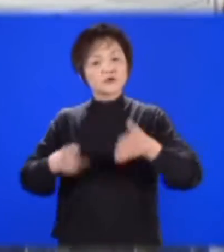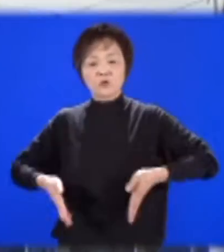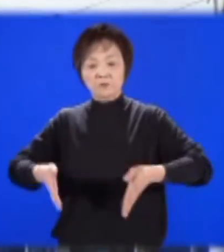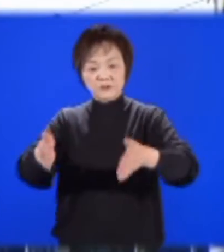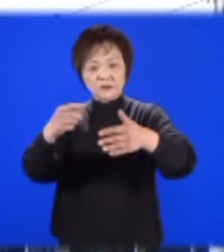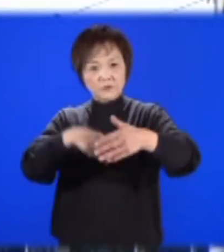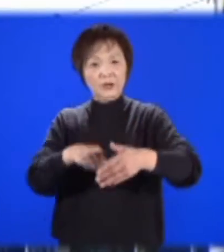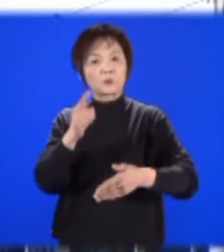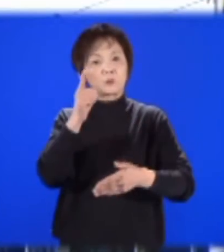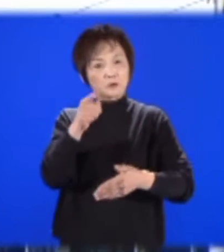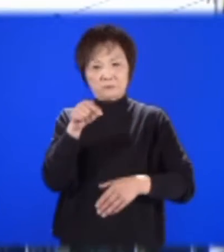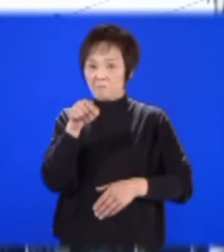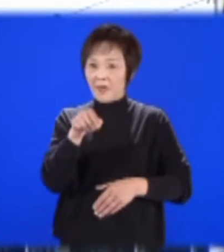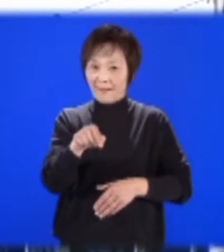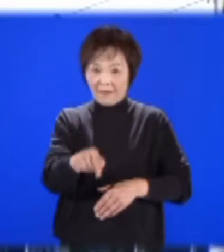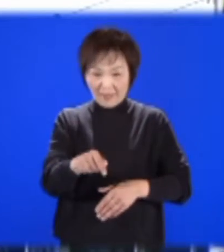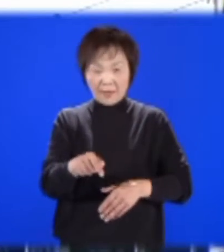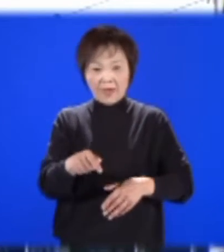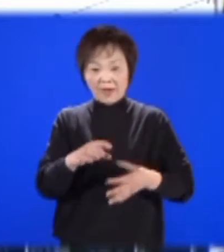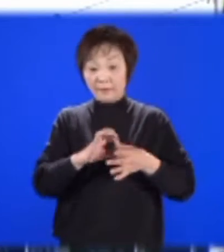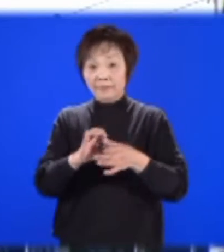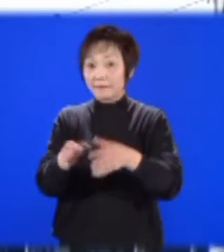して整備されました。